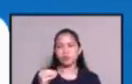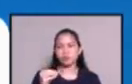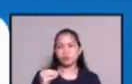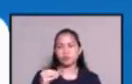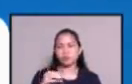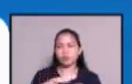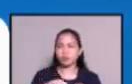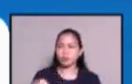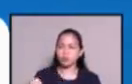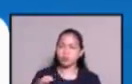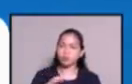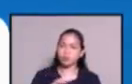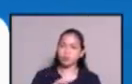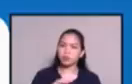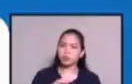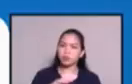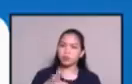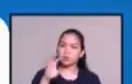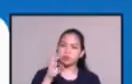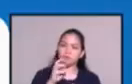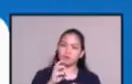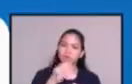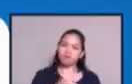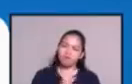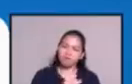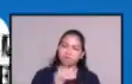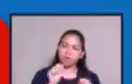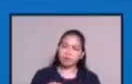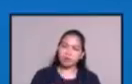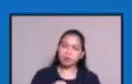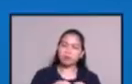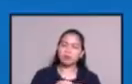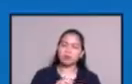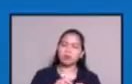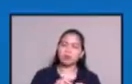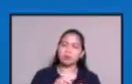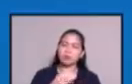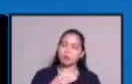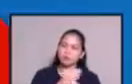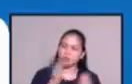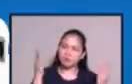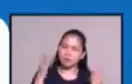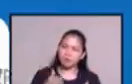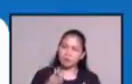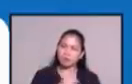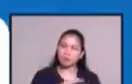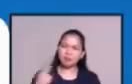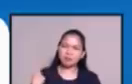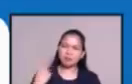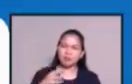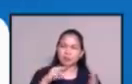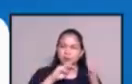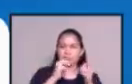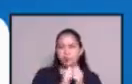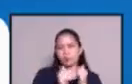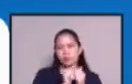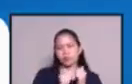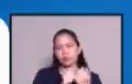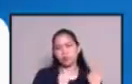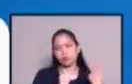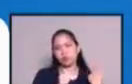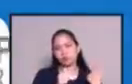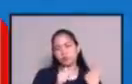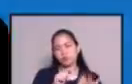and aqueducts, fixed din yung volume na kaya nilang dalhin. At fixed din yung kanilang gradient, meaning, kasi by gravity yan